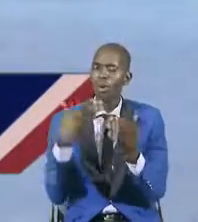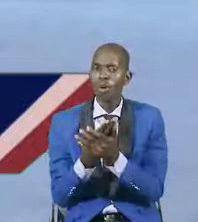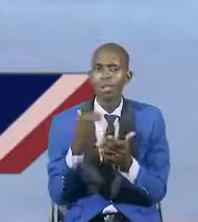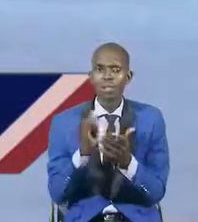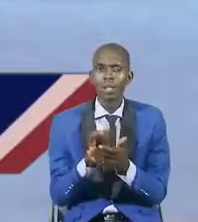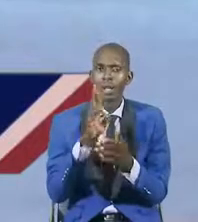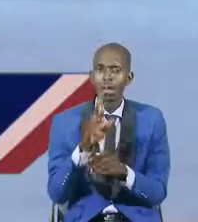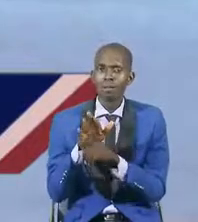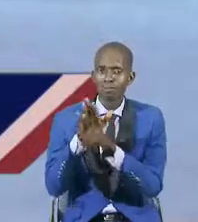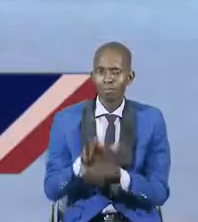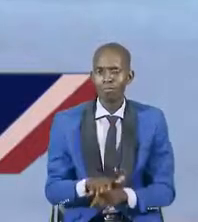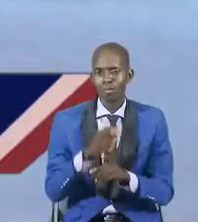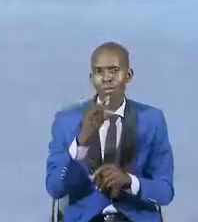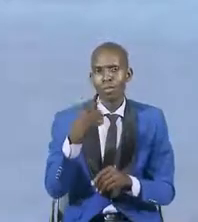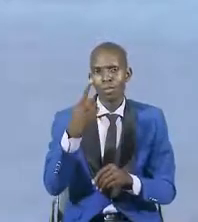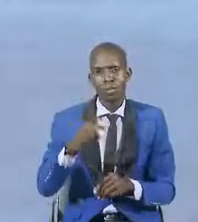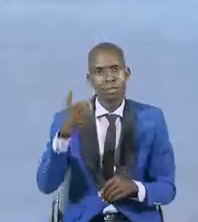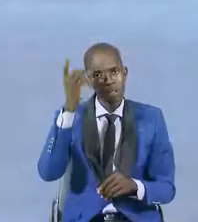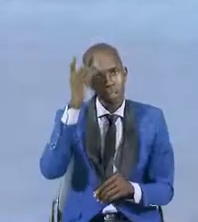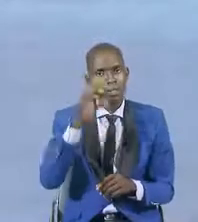faisant du bien et guérissant tout ce qui était